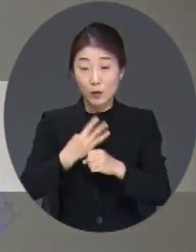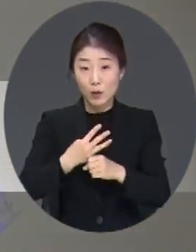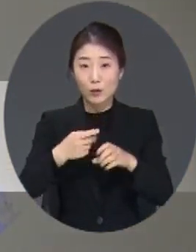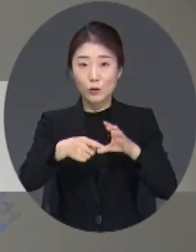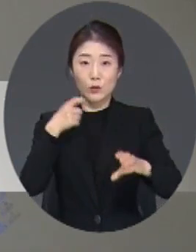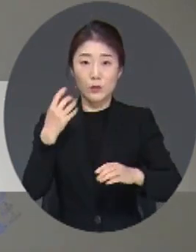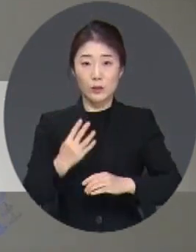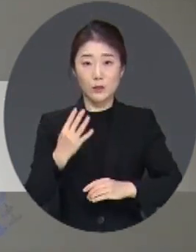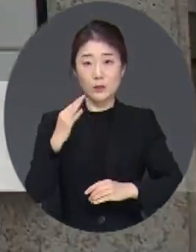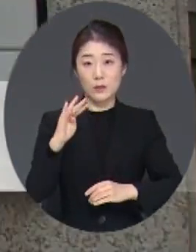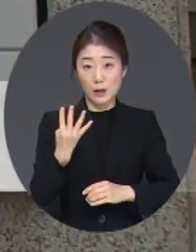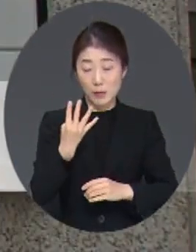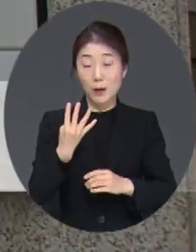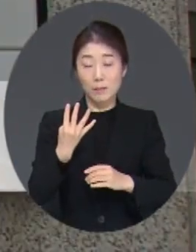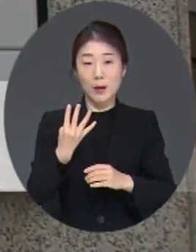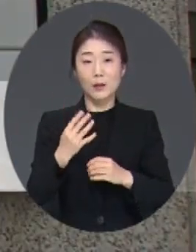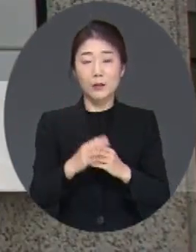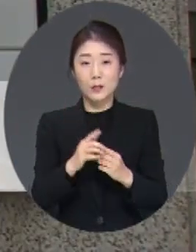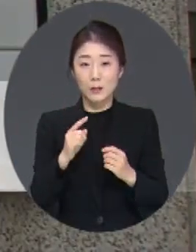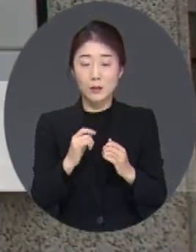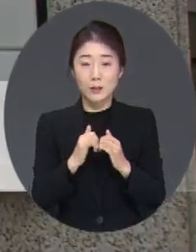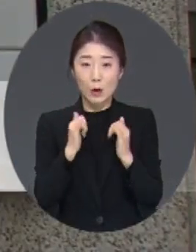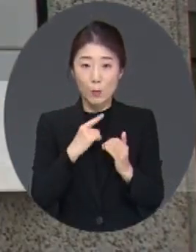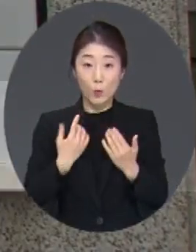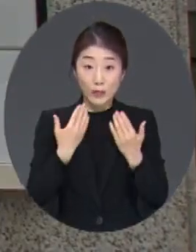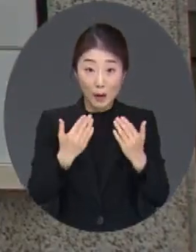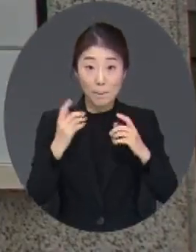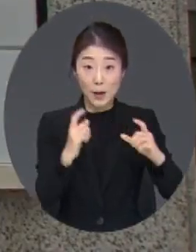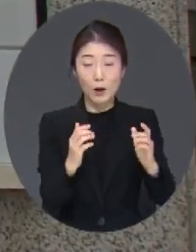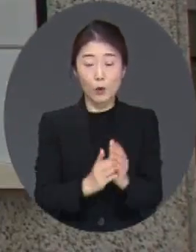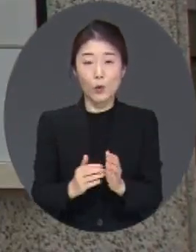추징금 4,400만 원의 사회봉사를,